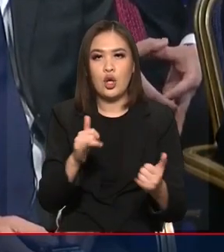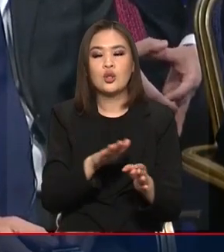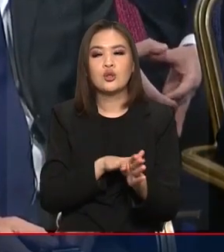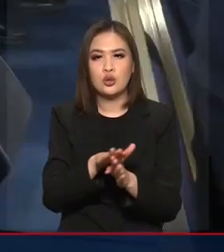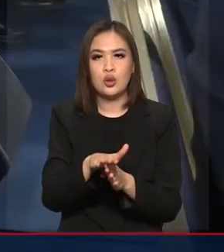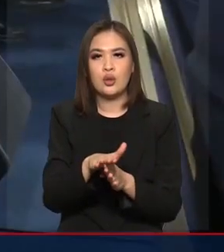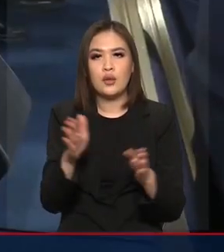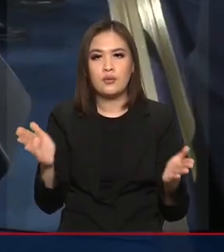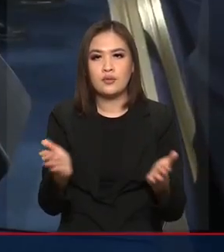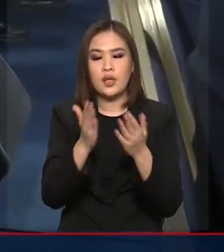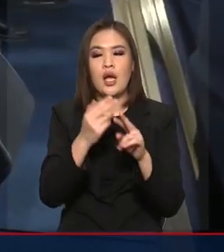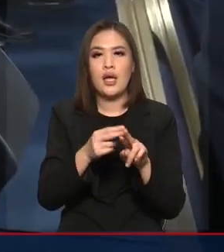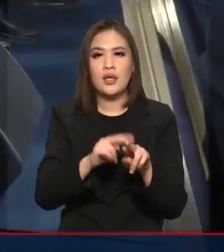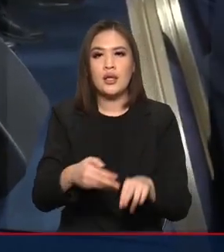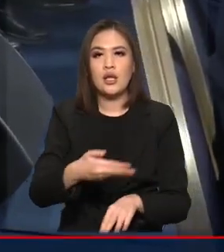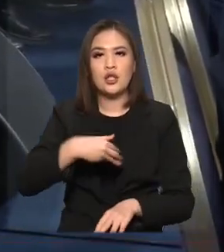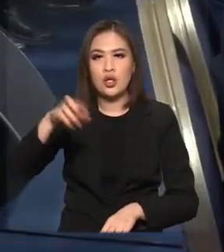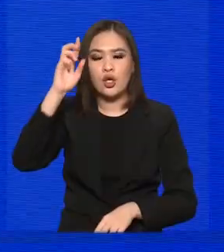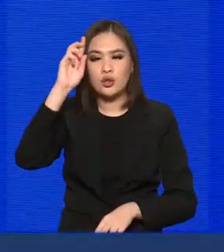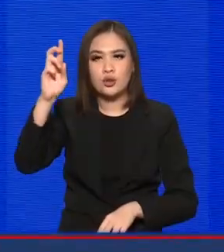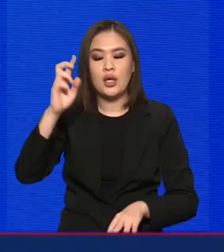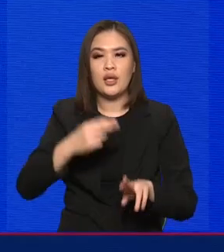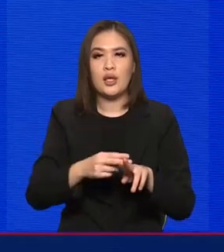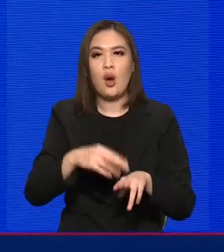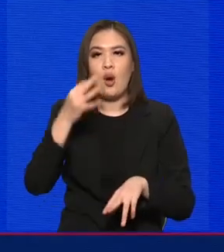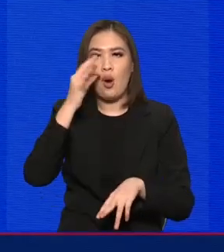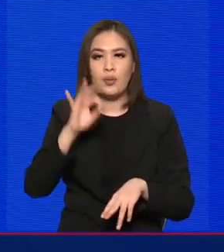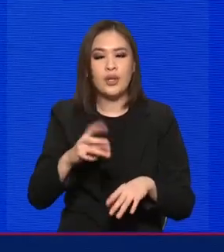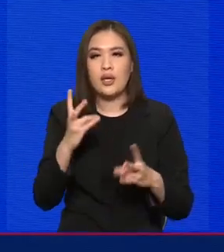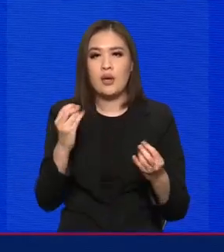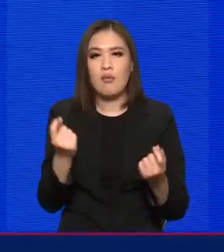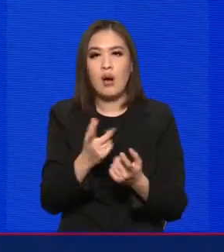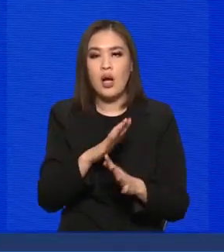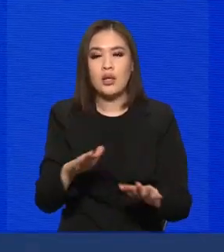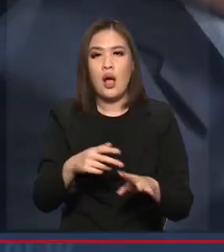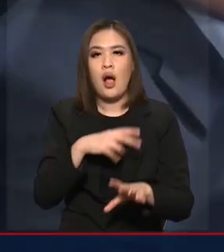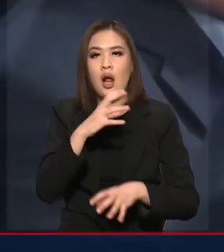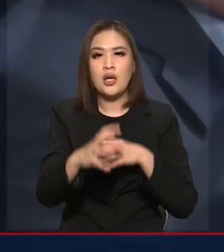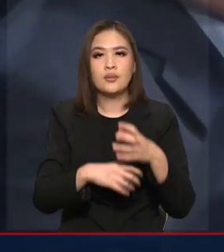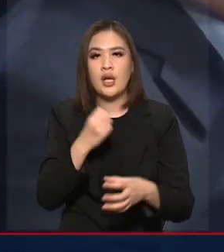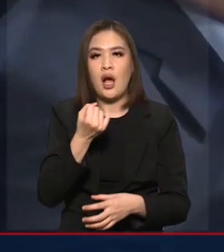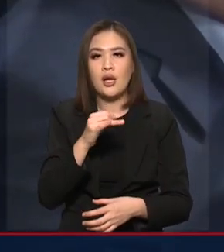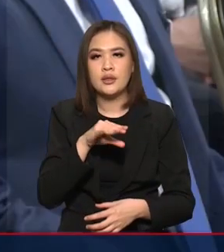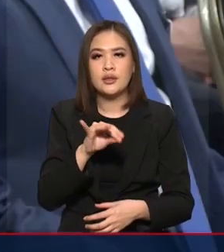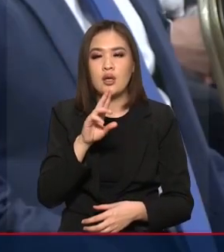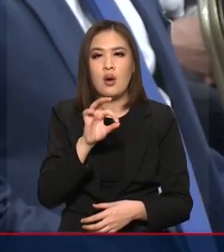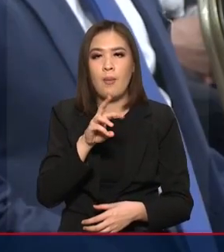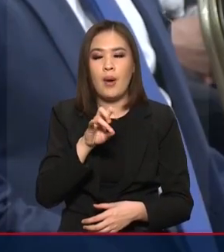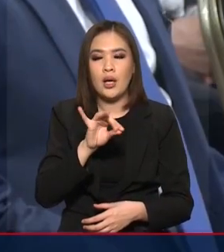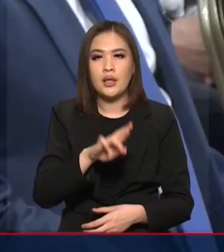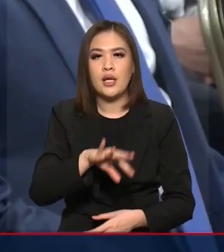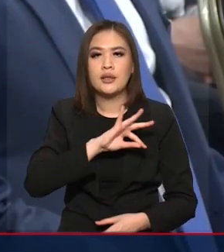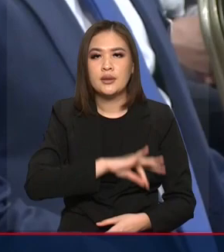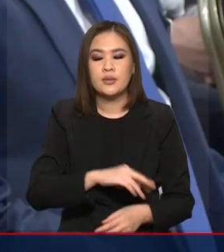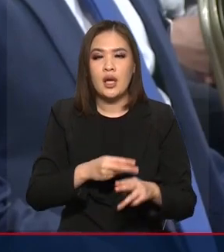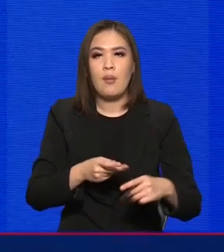қолдаймын. Елімізде сондай компаниялар және мамандар аз емес. Әлемдік IT компаниялармен тиімді байланыс